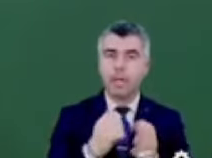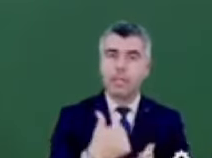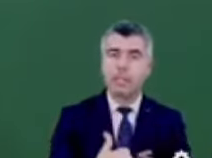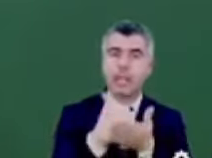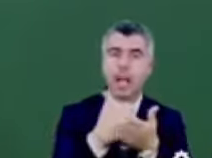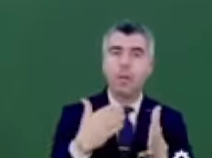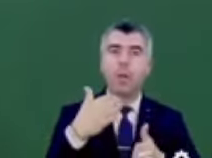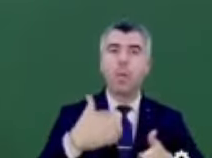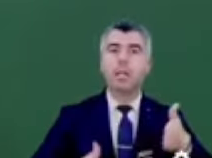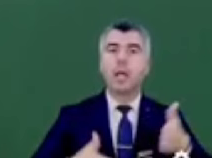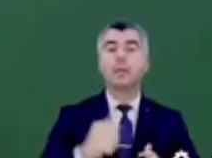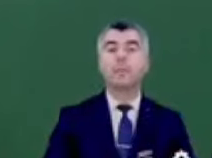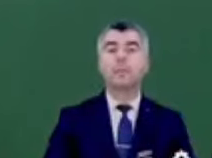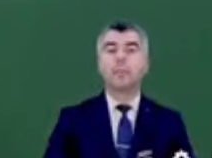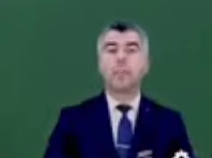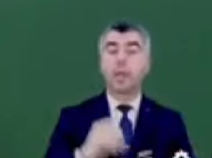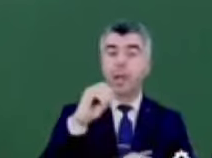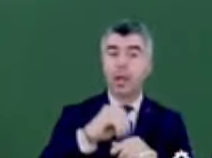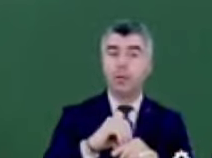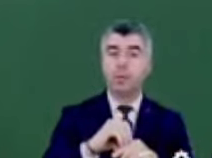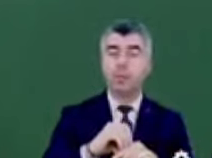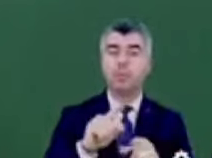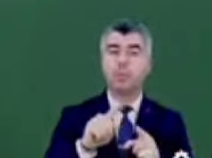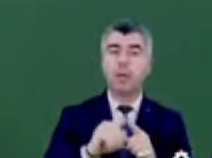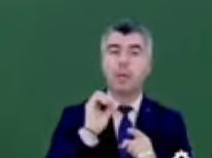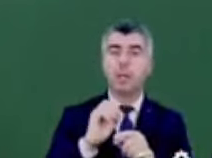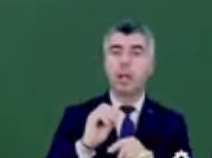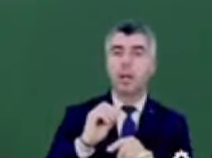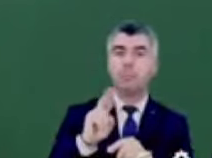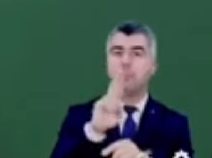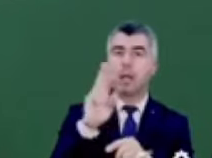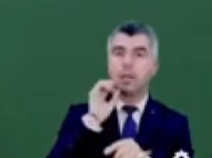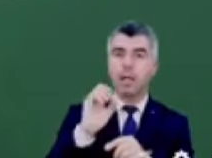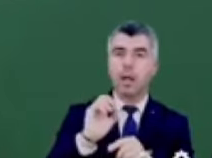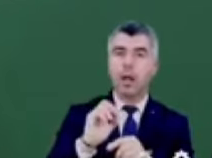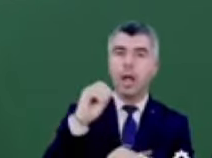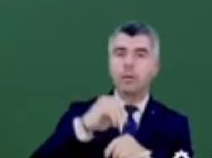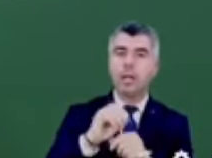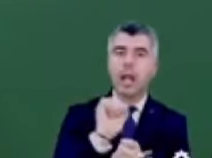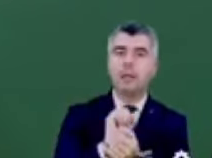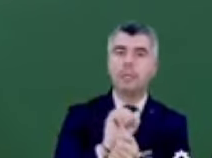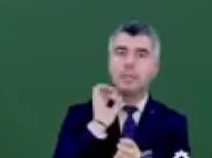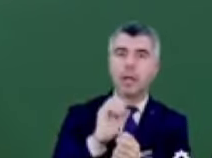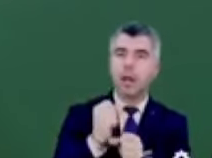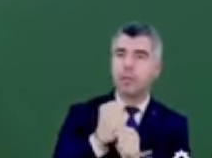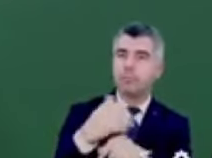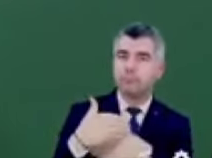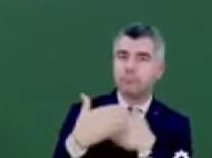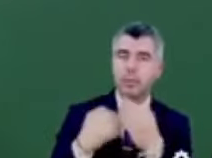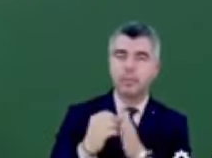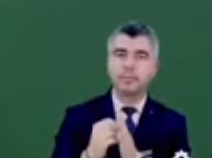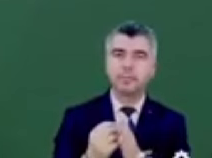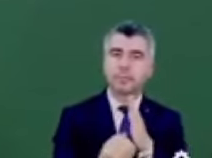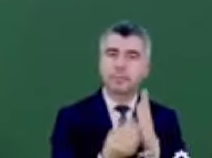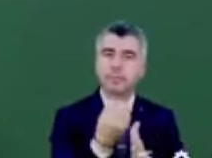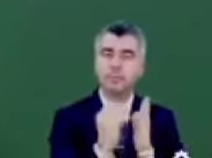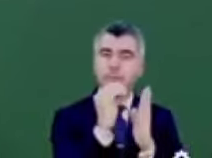الوطني ومس مسه محمد السادس لاعاده ادماج السجناء بالاضافه الى مستجدات